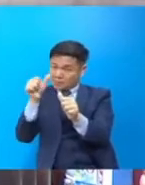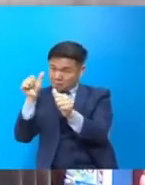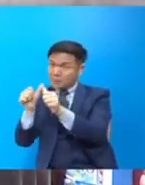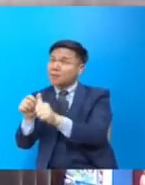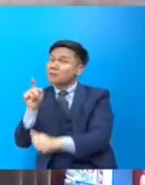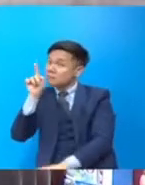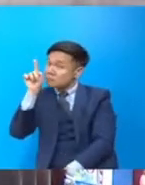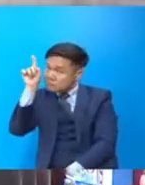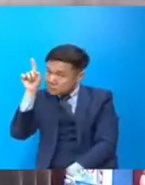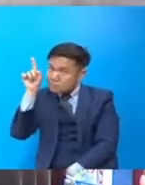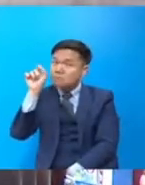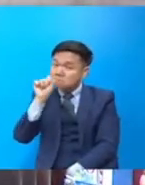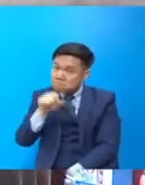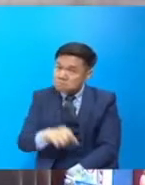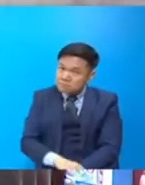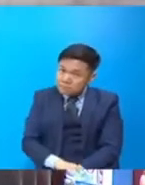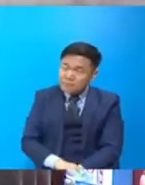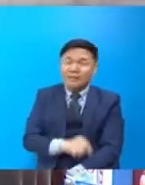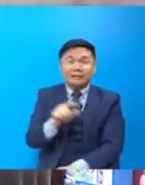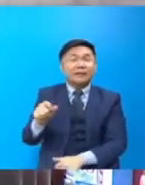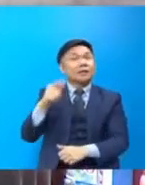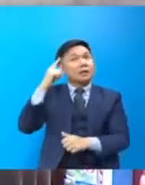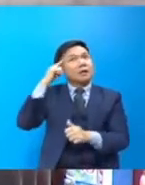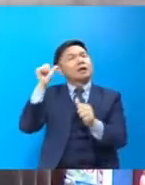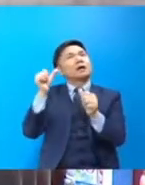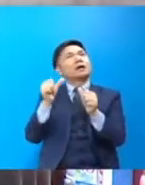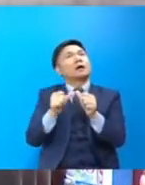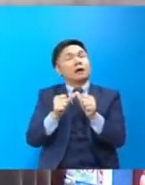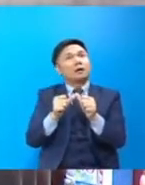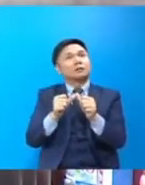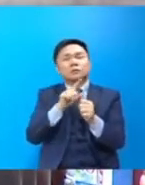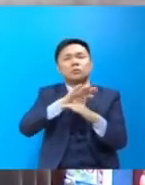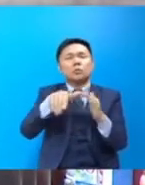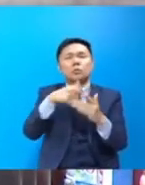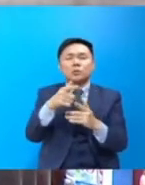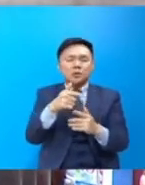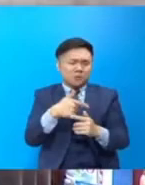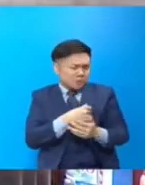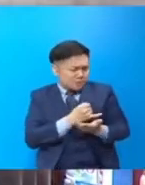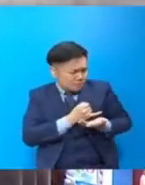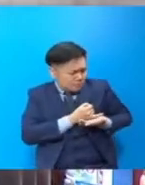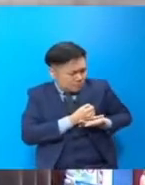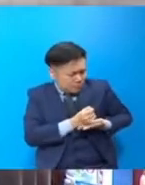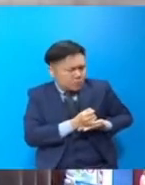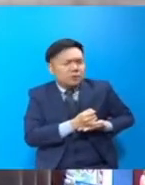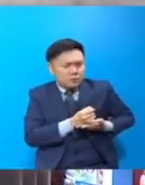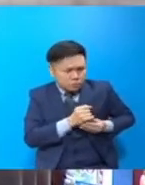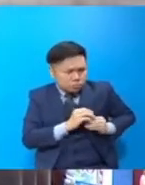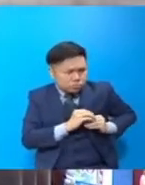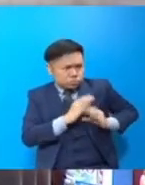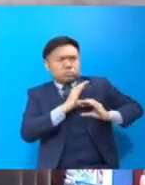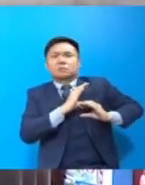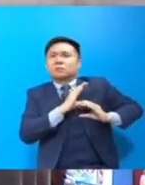sesungguhnya peringatan itu memberi manfaat kepada orang-orang yang beriman ya jadi